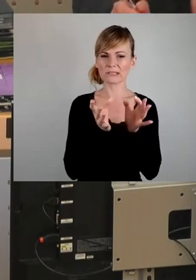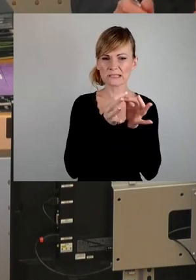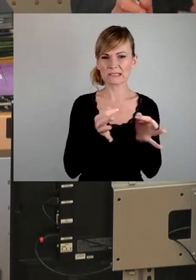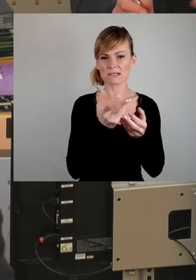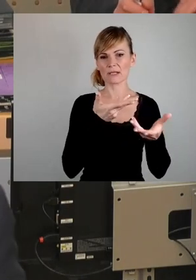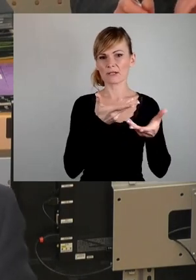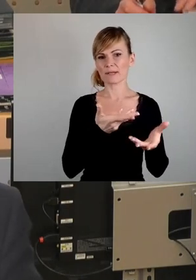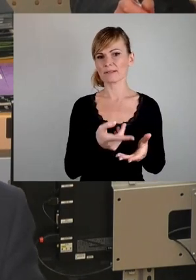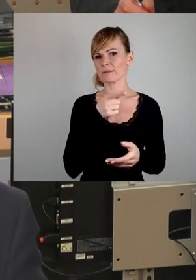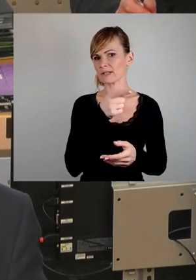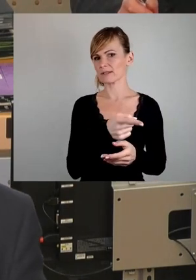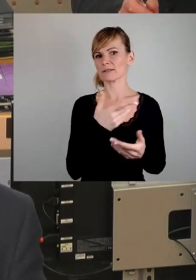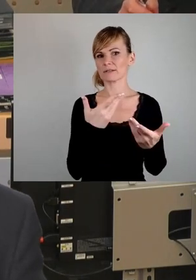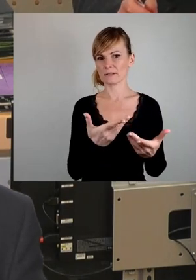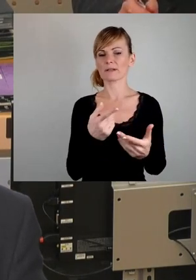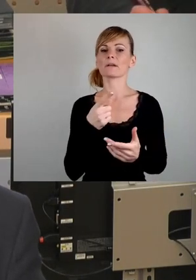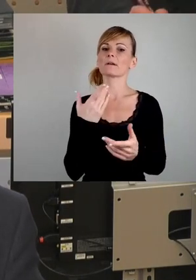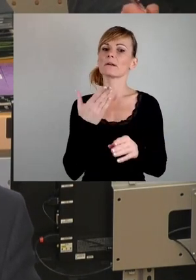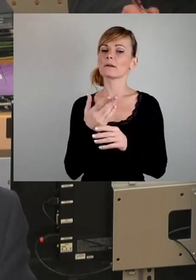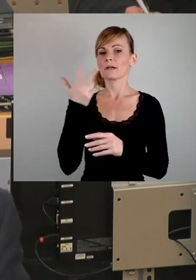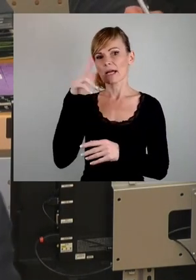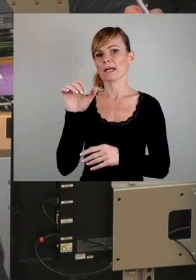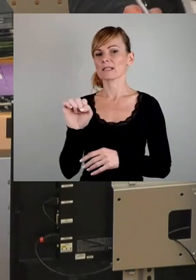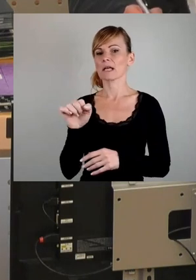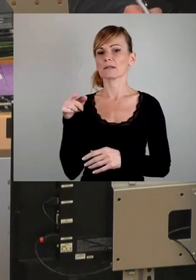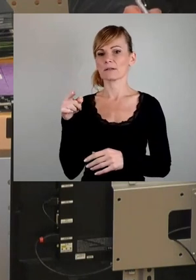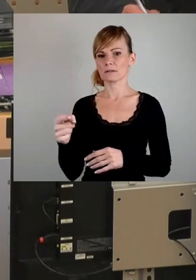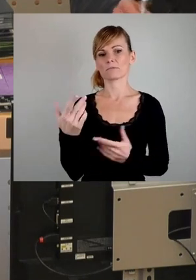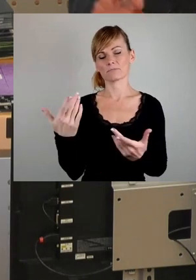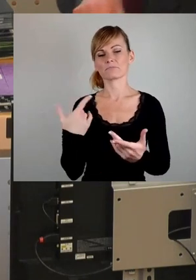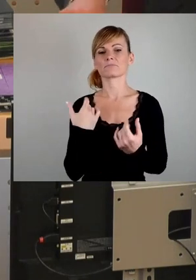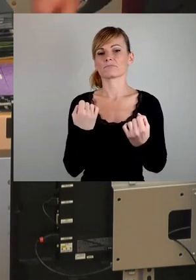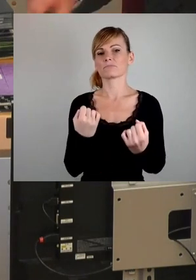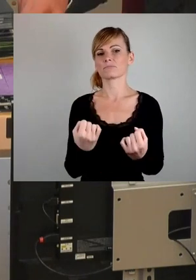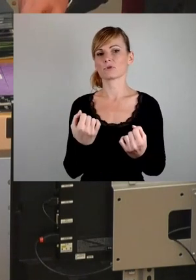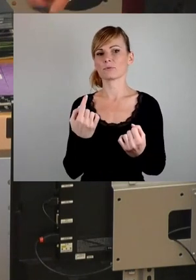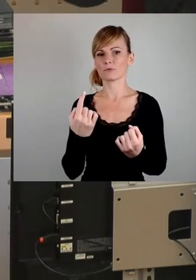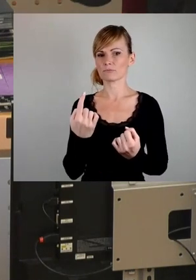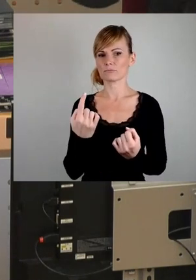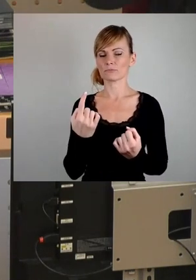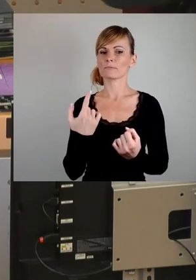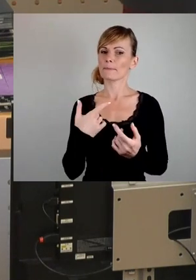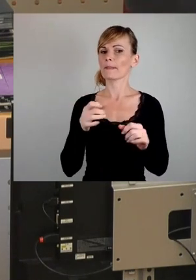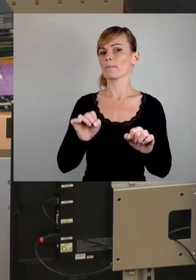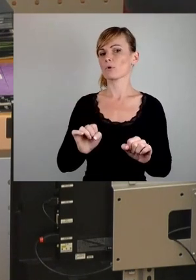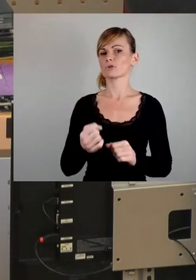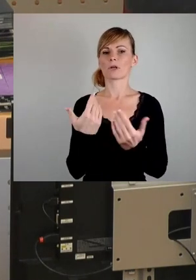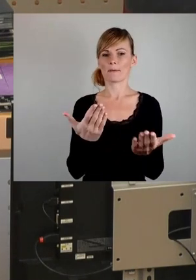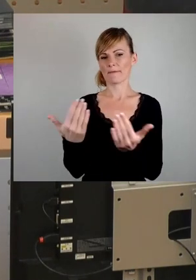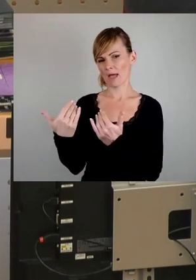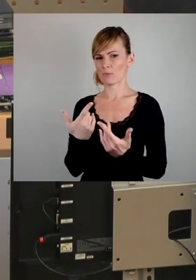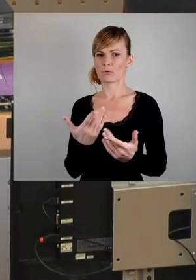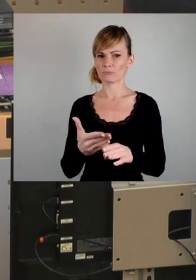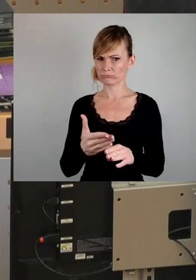sehr dankbar bin. Herr Sandner hat mich dabei immer wieder bestärkt, eine mögliche Bewerbung voranzutreiben, gerade